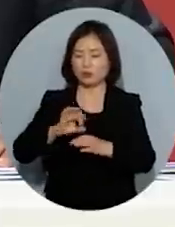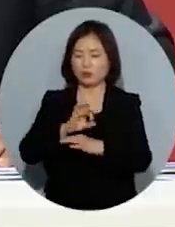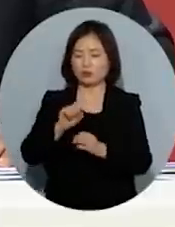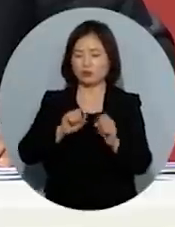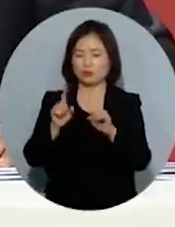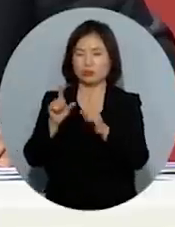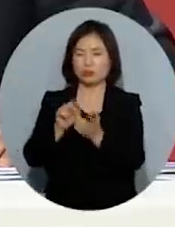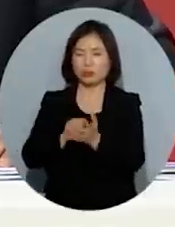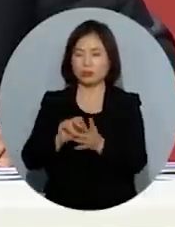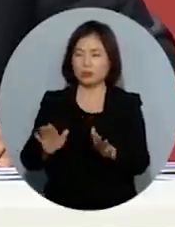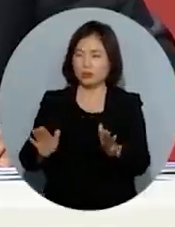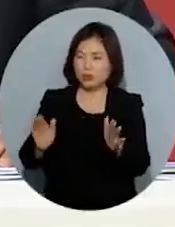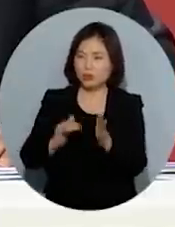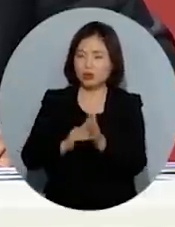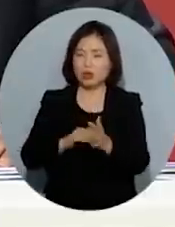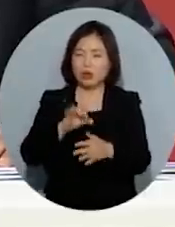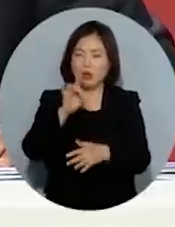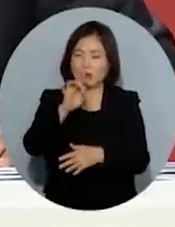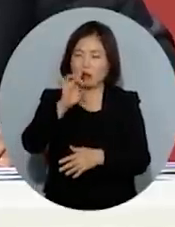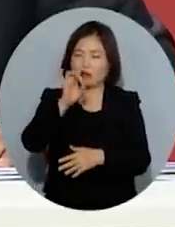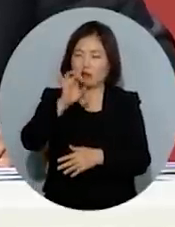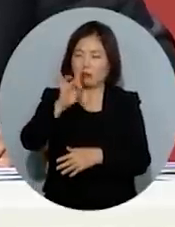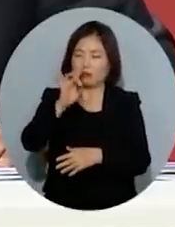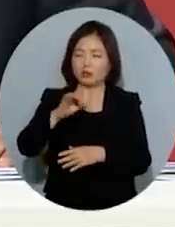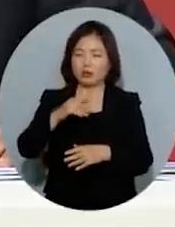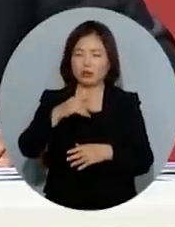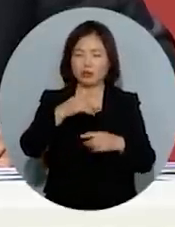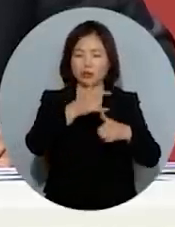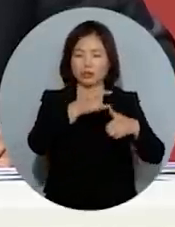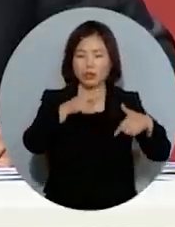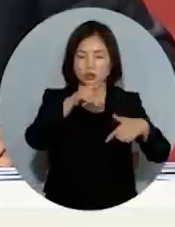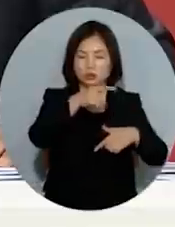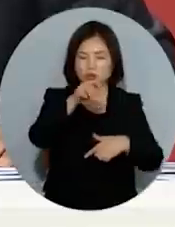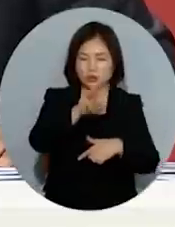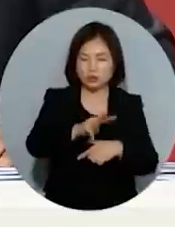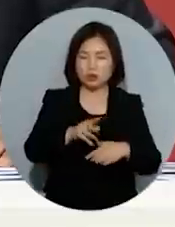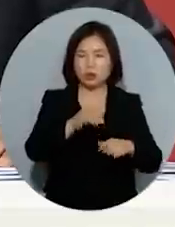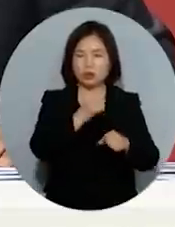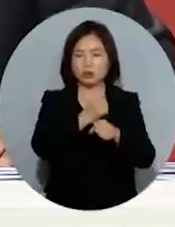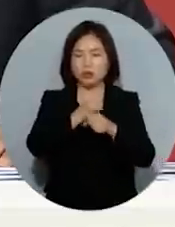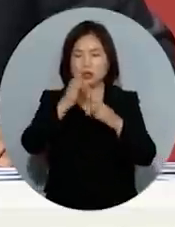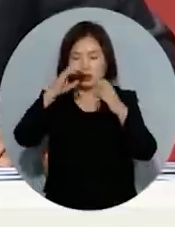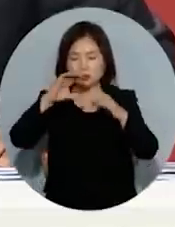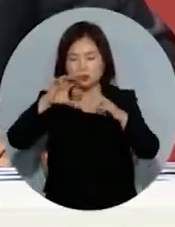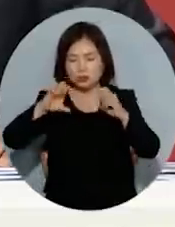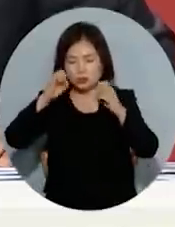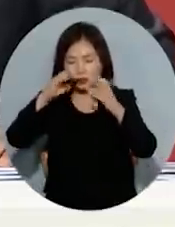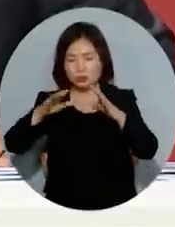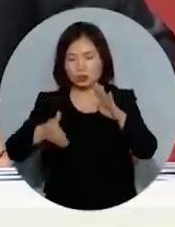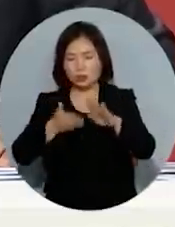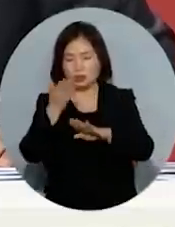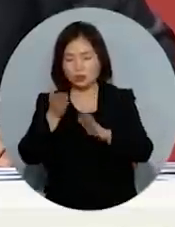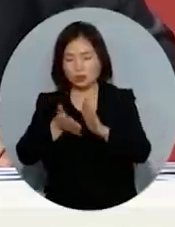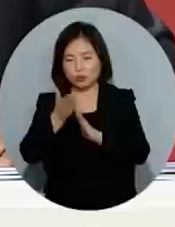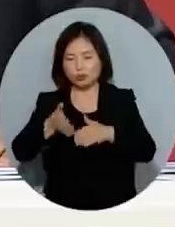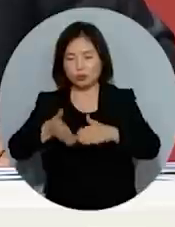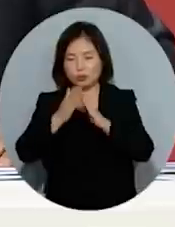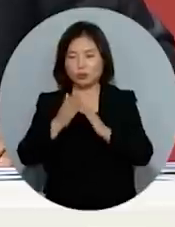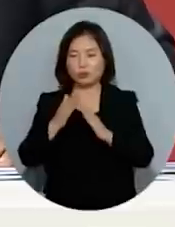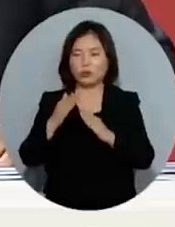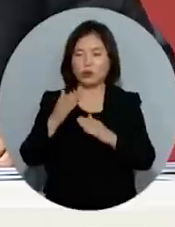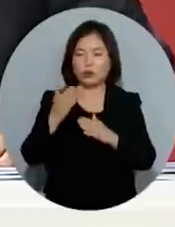문제는 그동안 워낙 안 되니까 세종시도 만들어보고 혁신도시 만들어서 공기업도 보내보고 이랬지